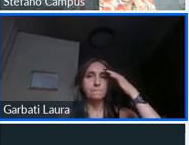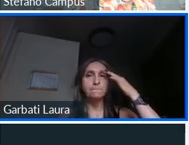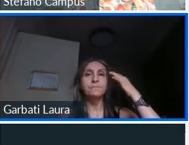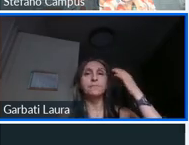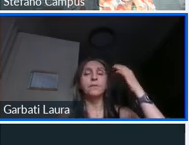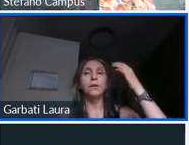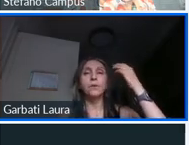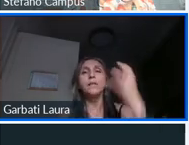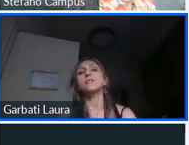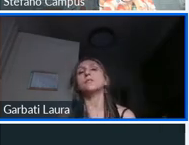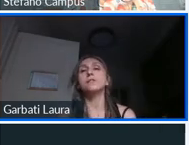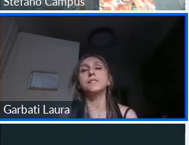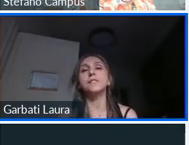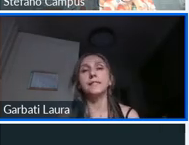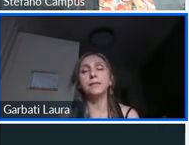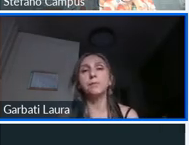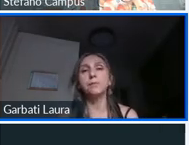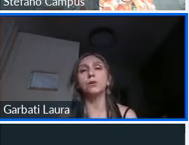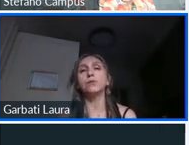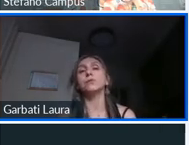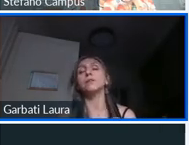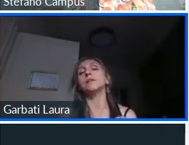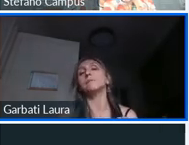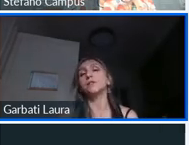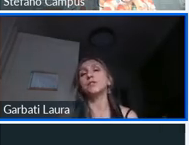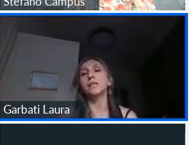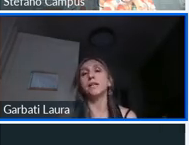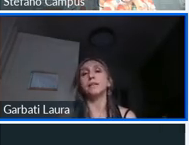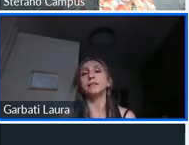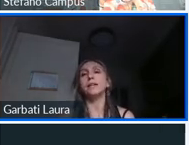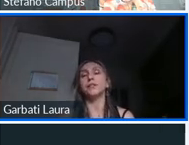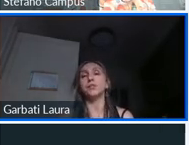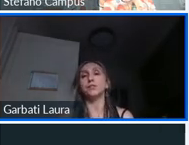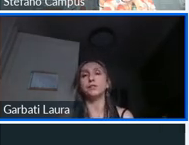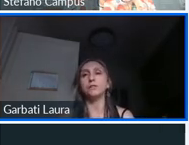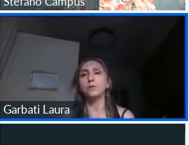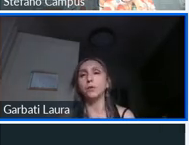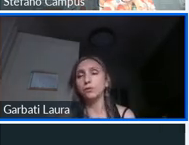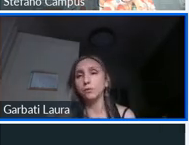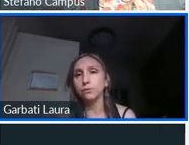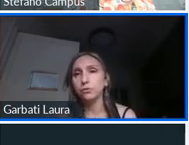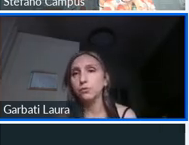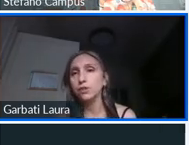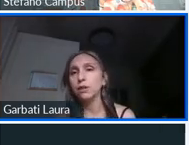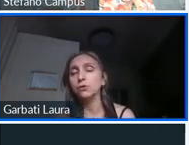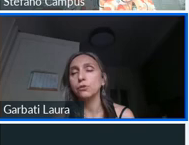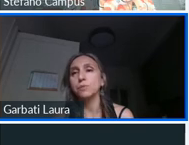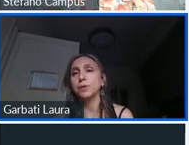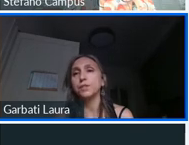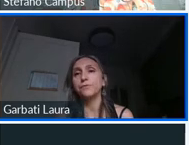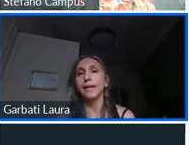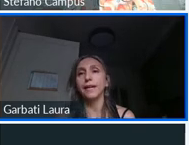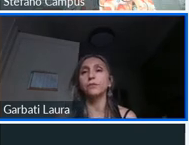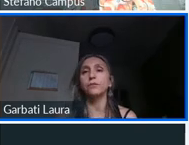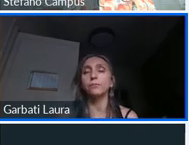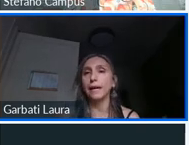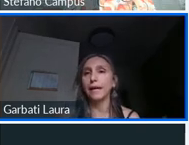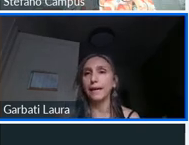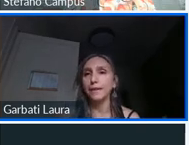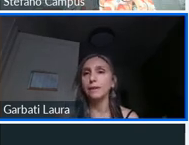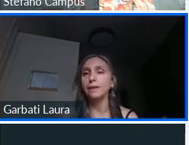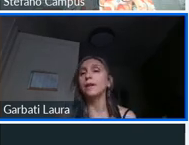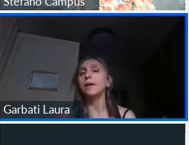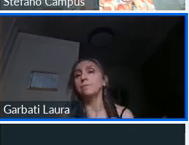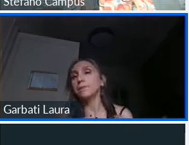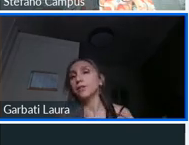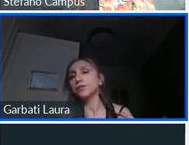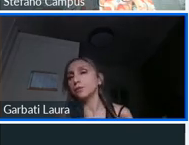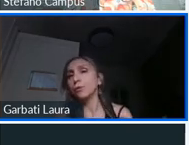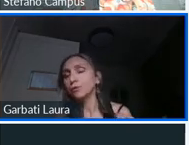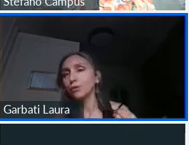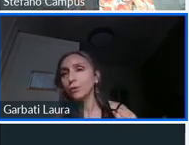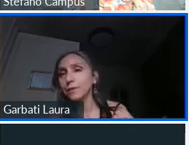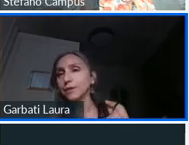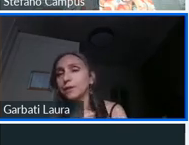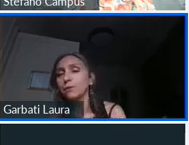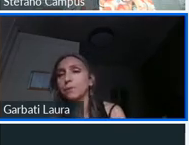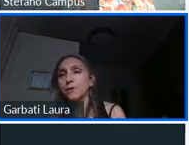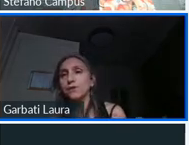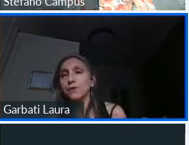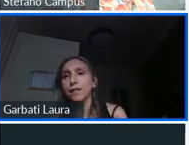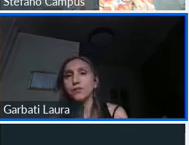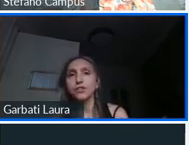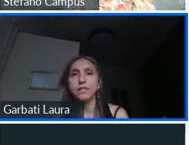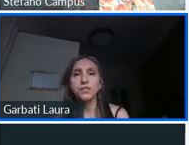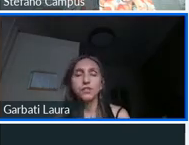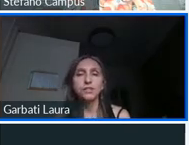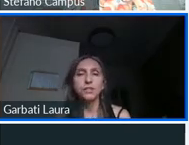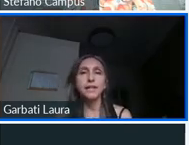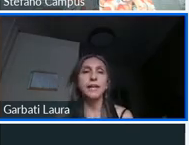l'obiettivo. Quali sono gli standard prodotti? Immaginerete la CC 4.0 non ho specificato, BY, piace molto, come avrete